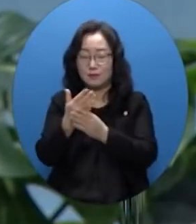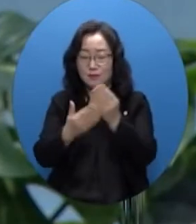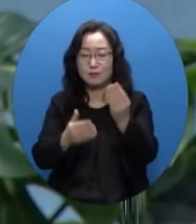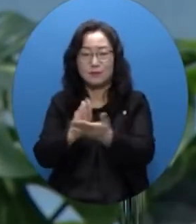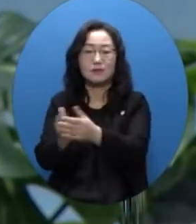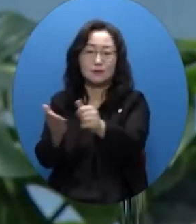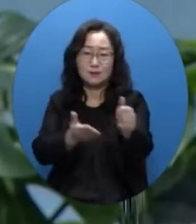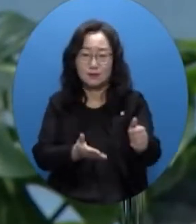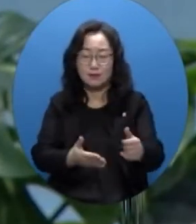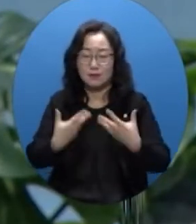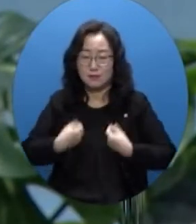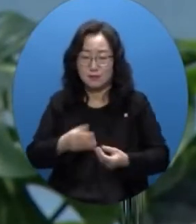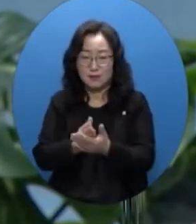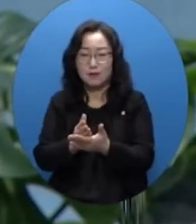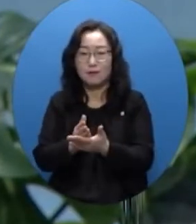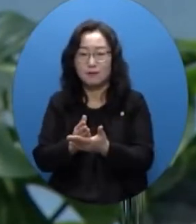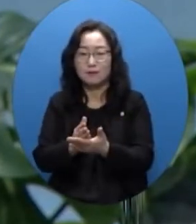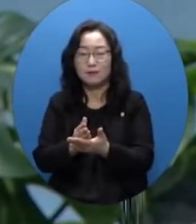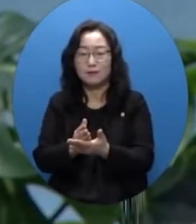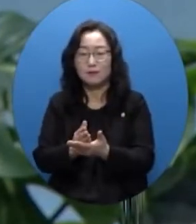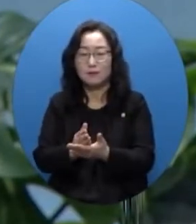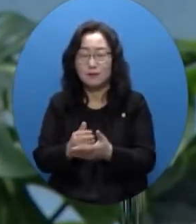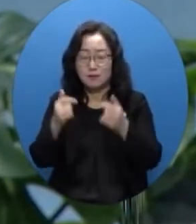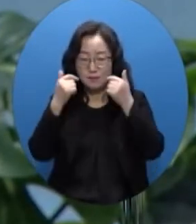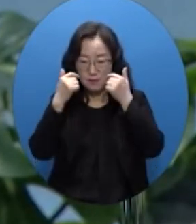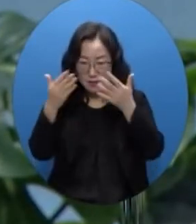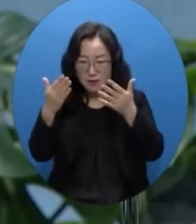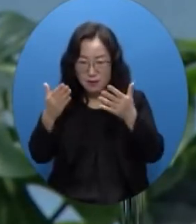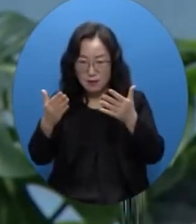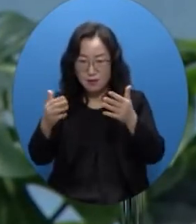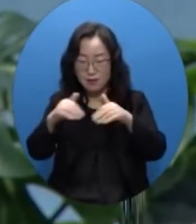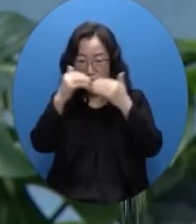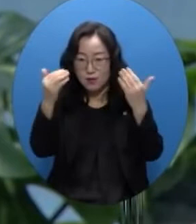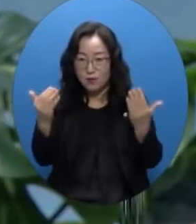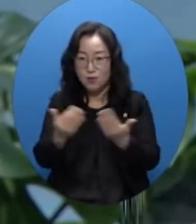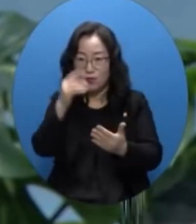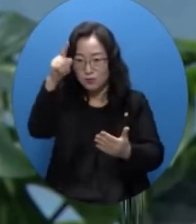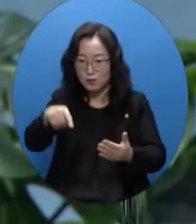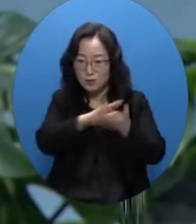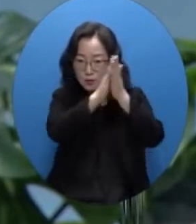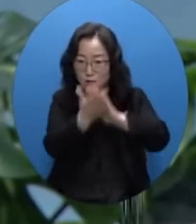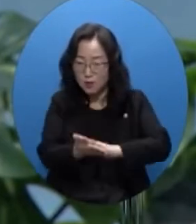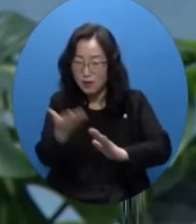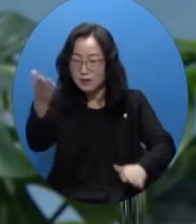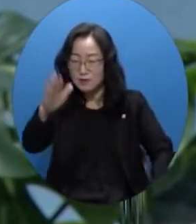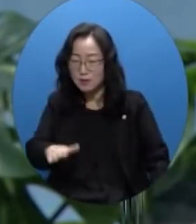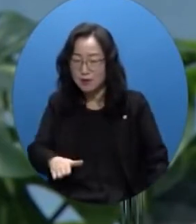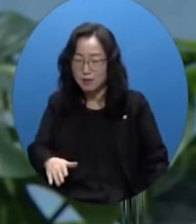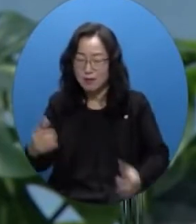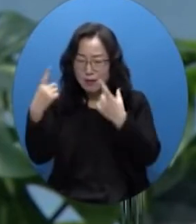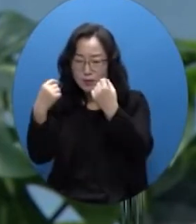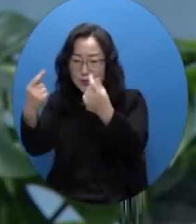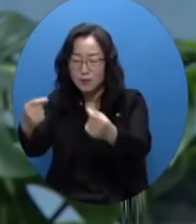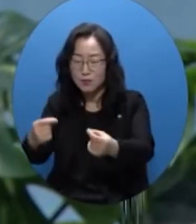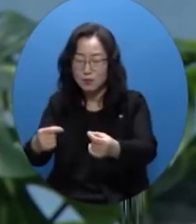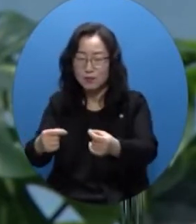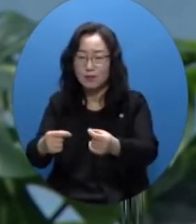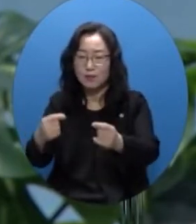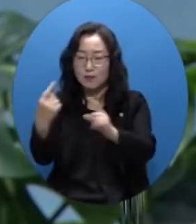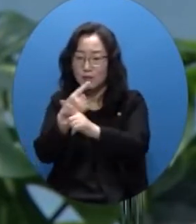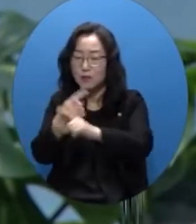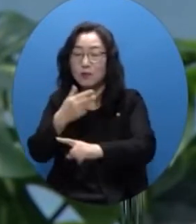마십시오 절망하지 마십시오 분명히 온 천지는 편에도 1.1 아파라 자는 약속의 말씀이